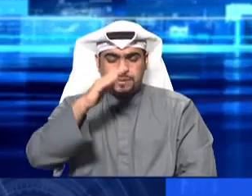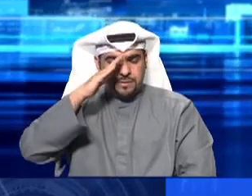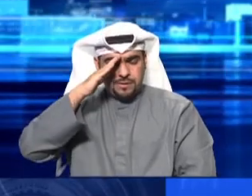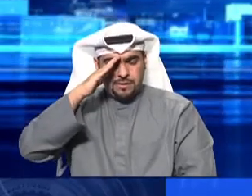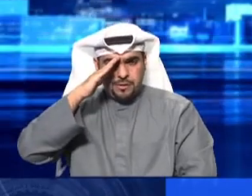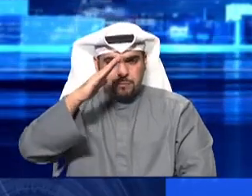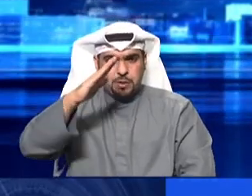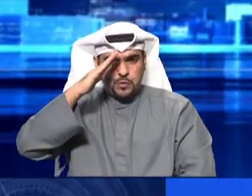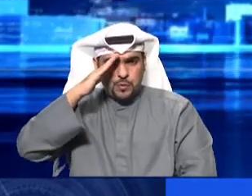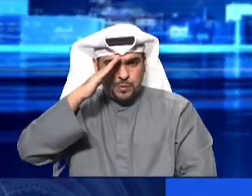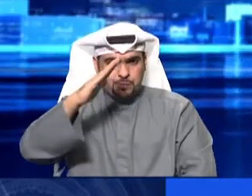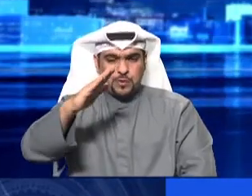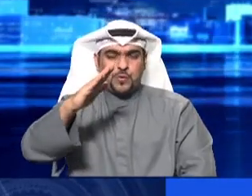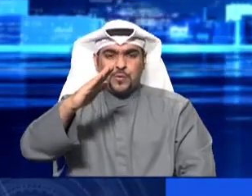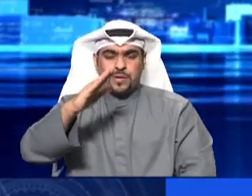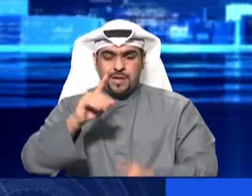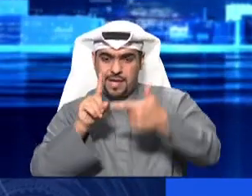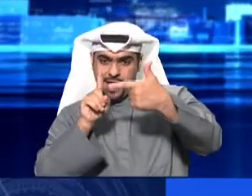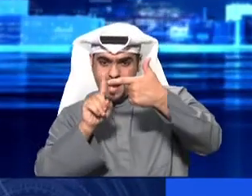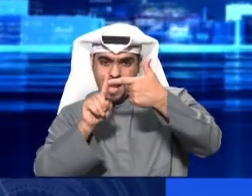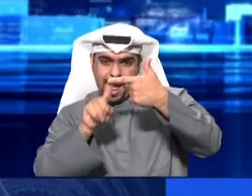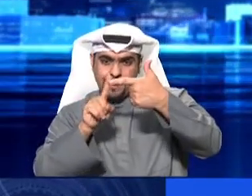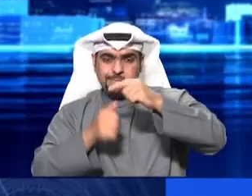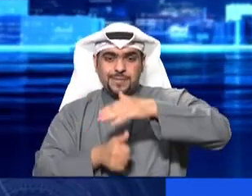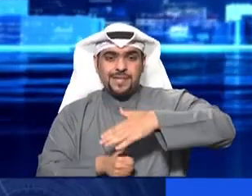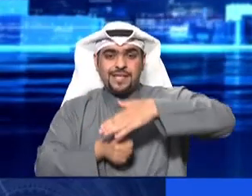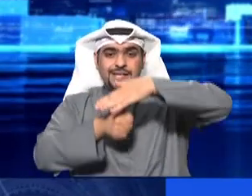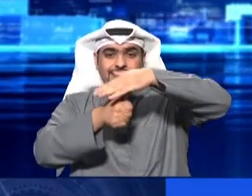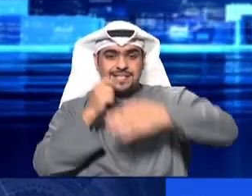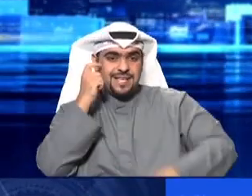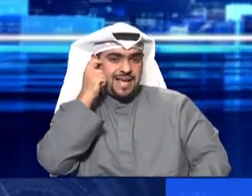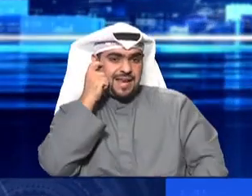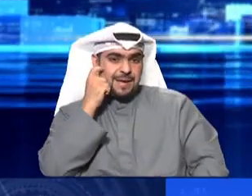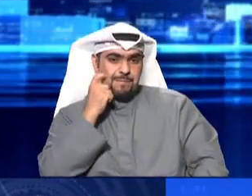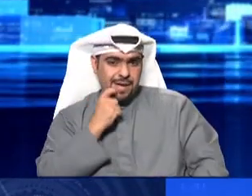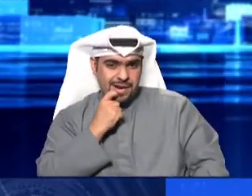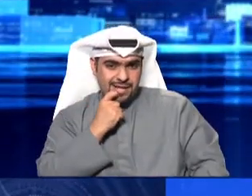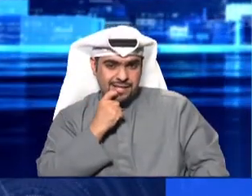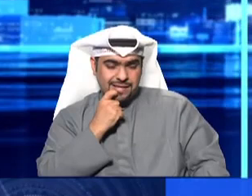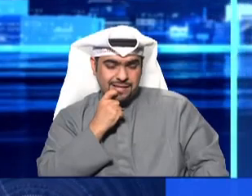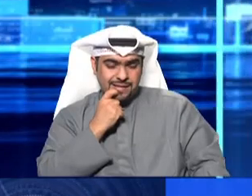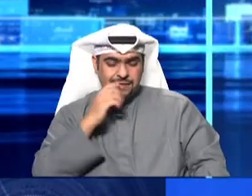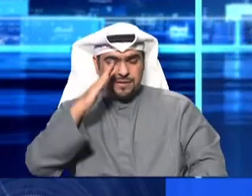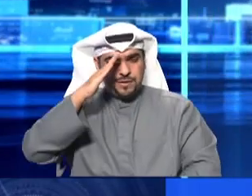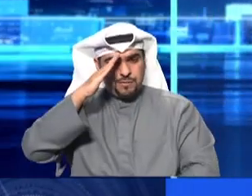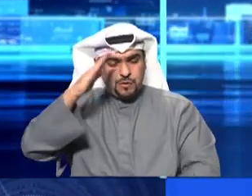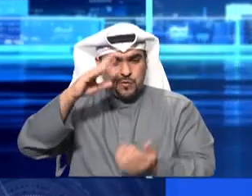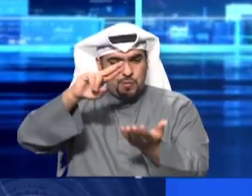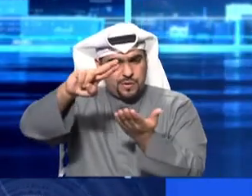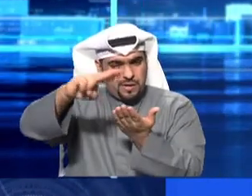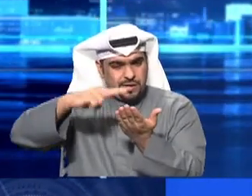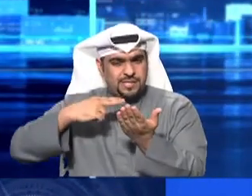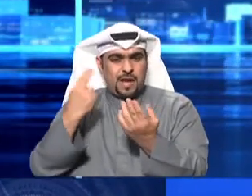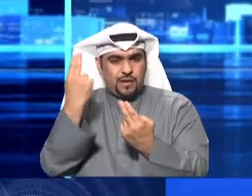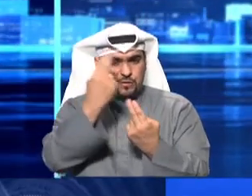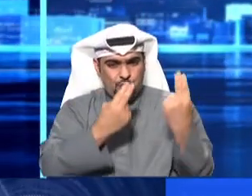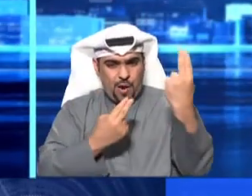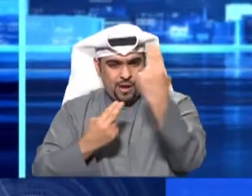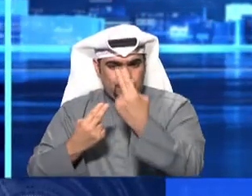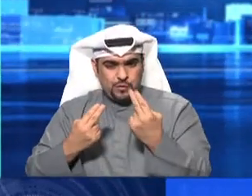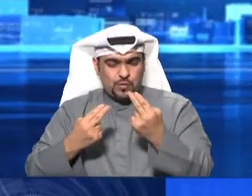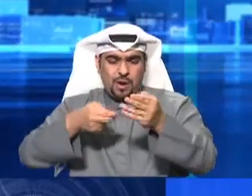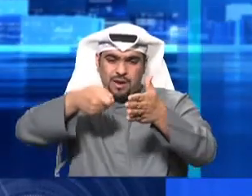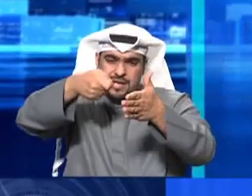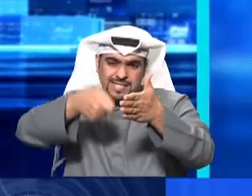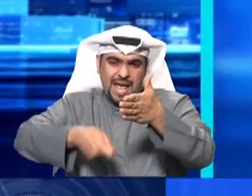ورعاه ببرقية جوابية ضمنها خالص شكره على ما عبر عنه أخوه صاحب السمو الشيخ محمد